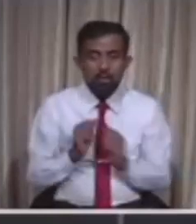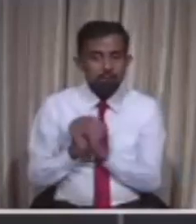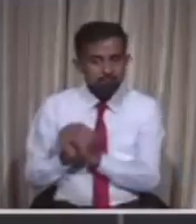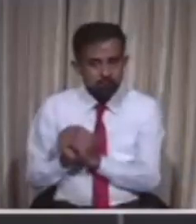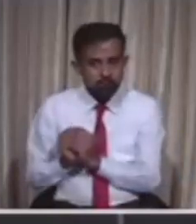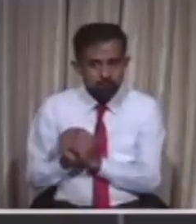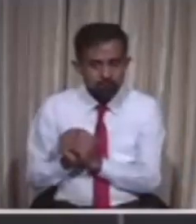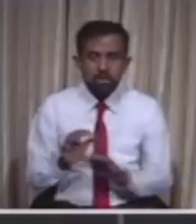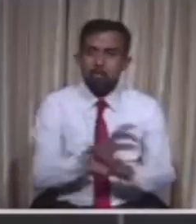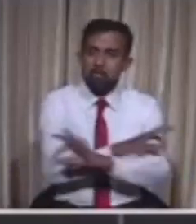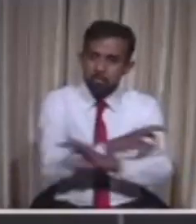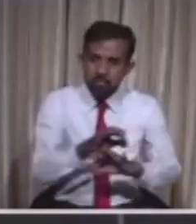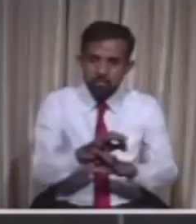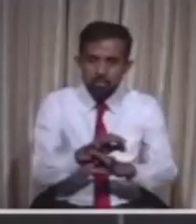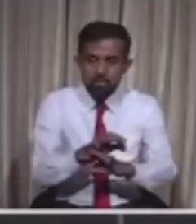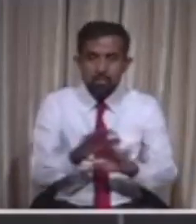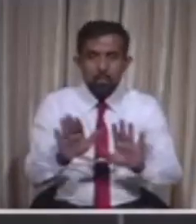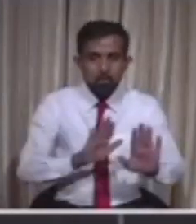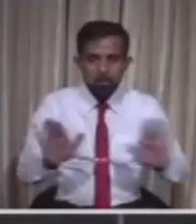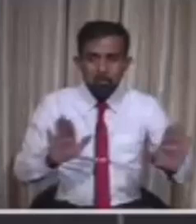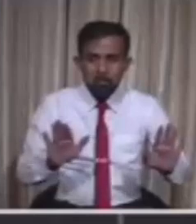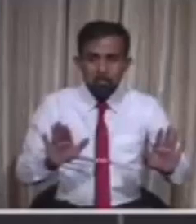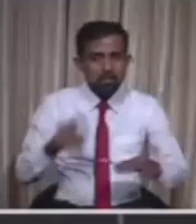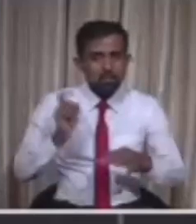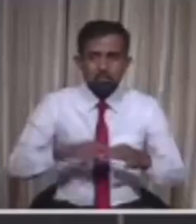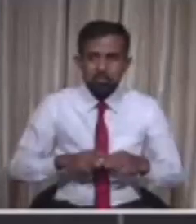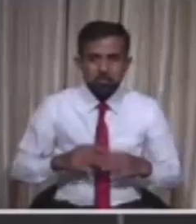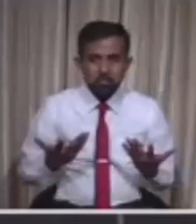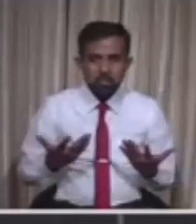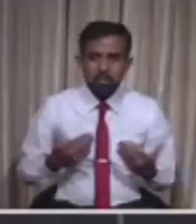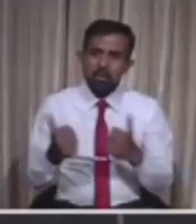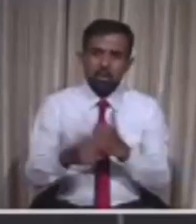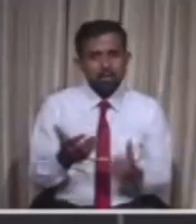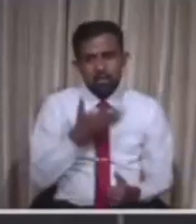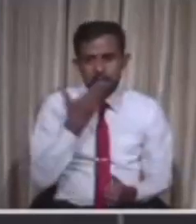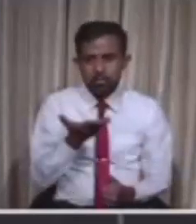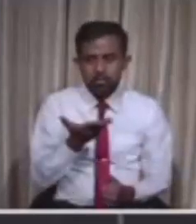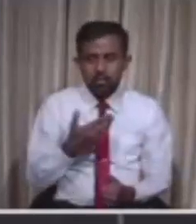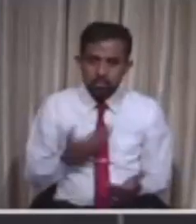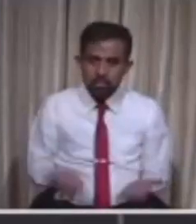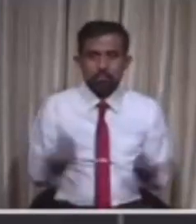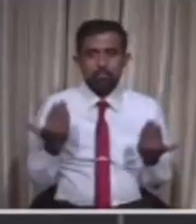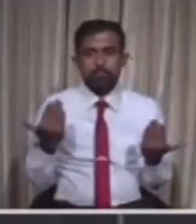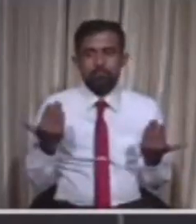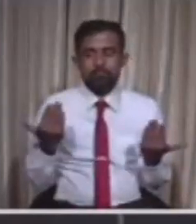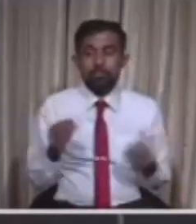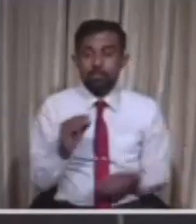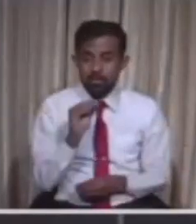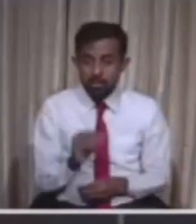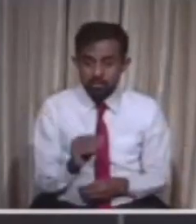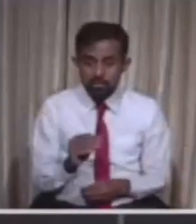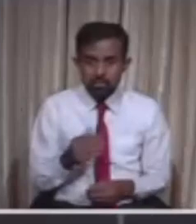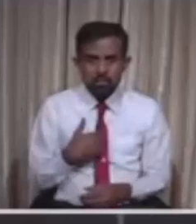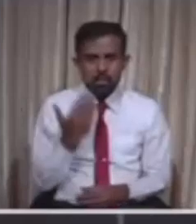වැඩපිළිවෙලක්ද ක්‍රමවේදයක්ද පාලනයක්ද කියන එක ප්‍රශ්නයක් නැහැ අපිට ඒක හදා ගන්න පුළුවන් අපි කරමු නමුත්